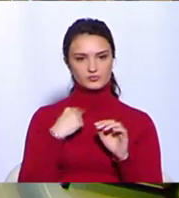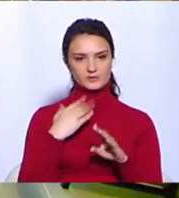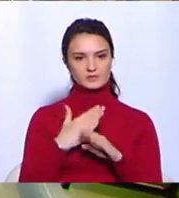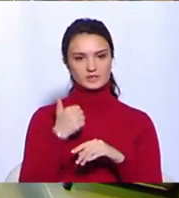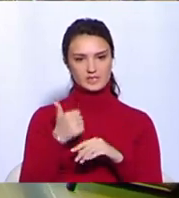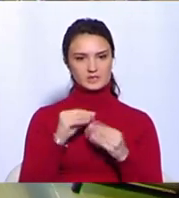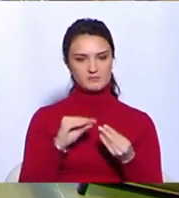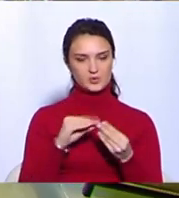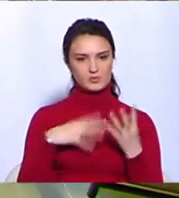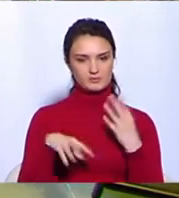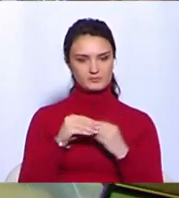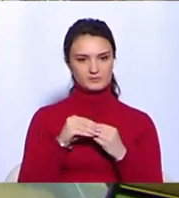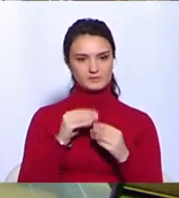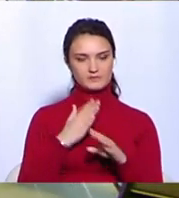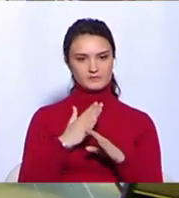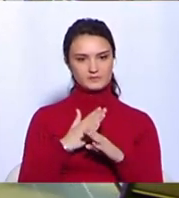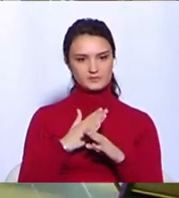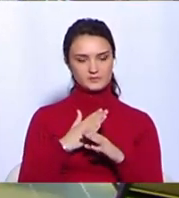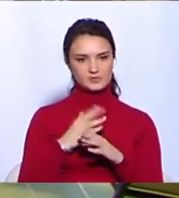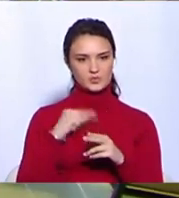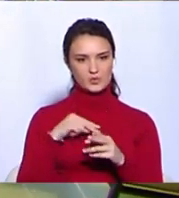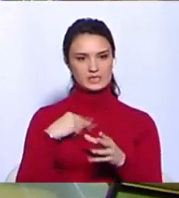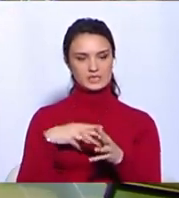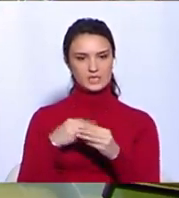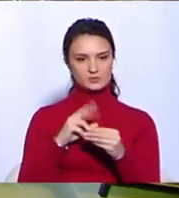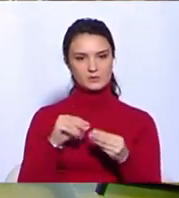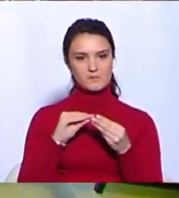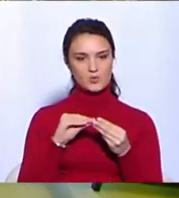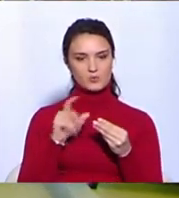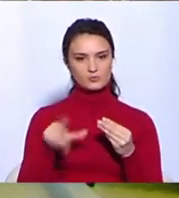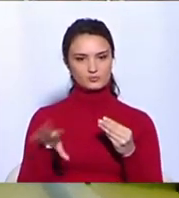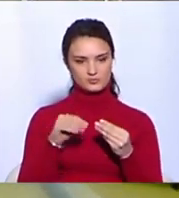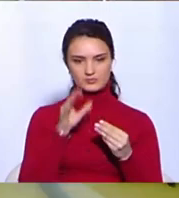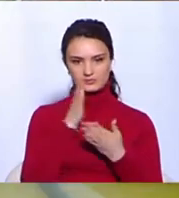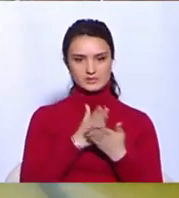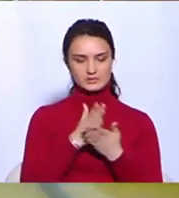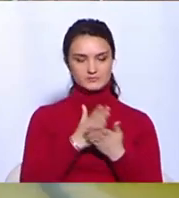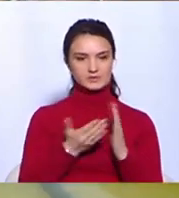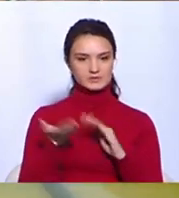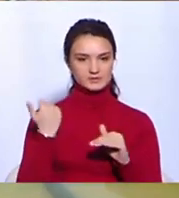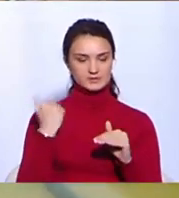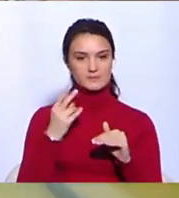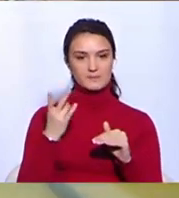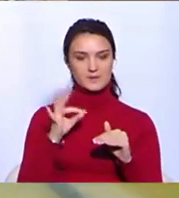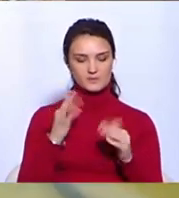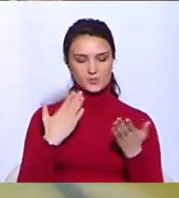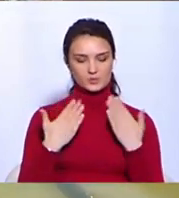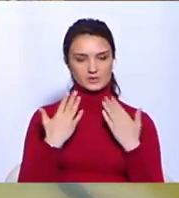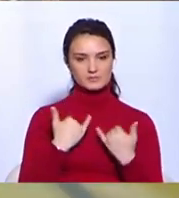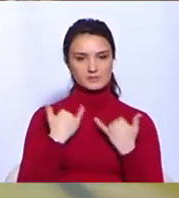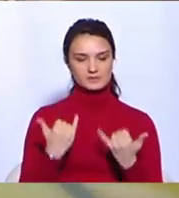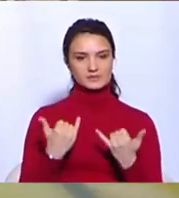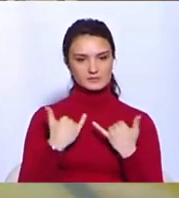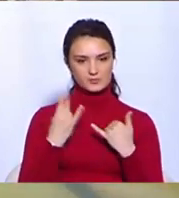ვართ კარგი მეგობრები. გვაქვს კოლეგიალური და მეგობრული ურთიერთობა მრავალი წლის მანძილზე, მაგრამ